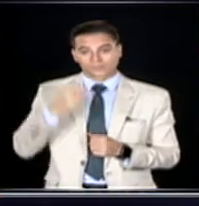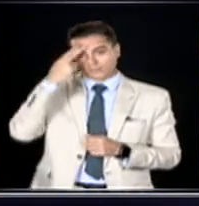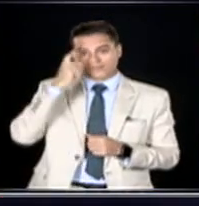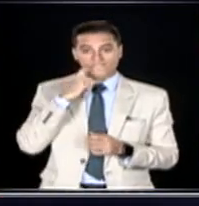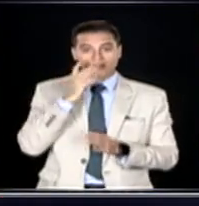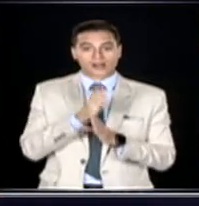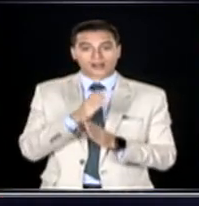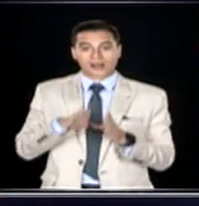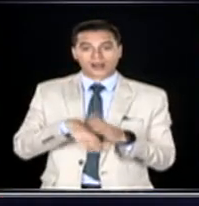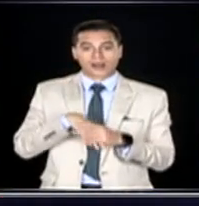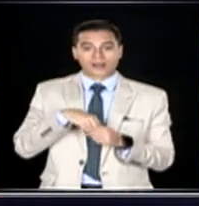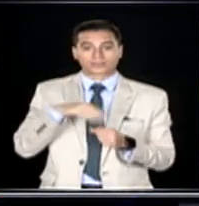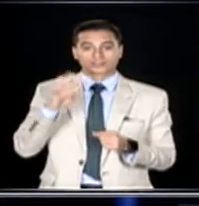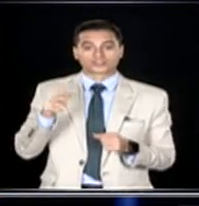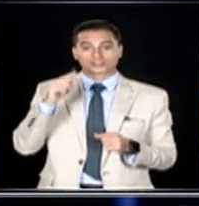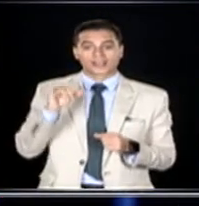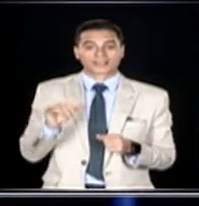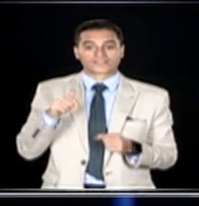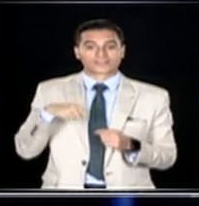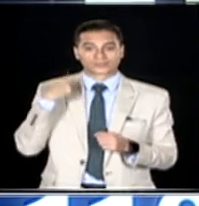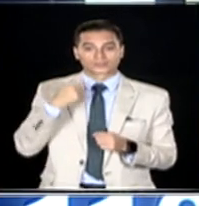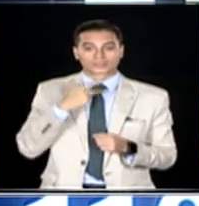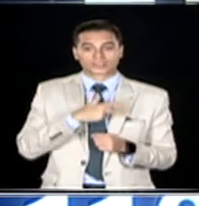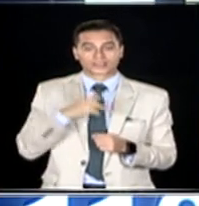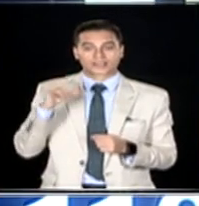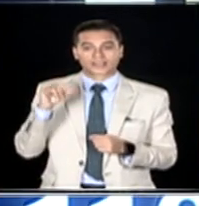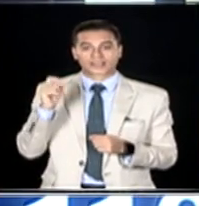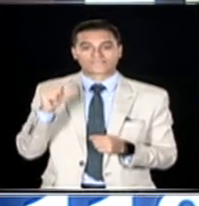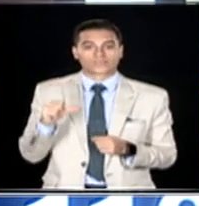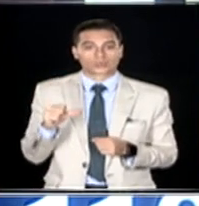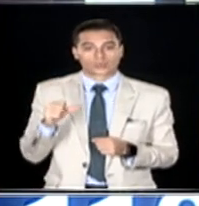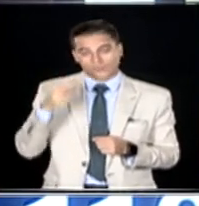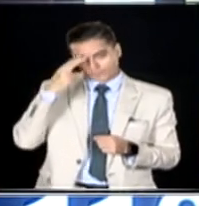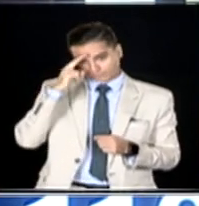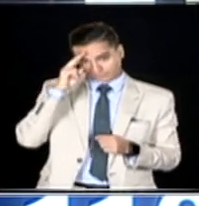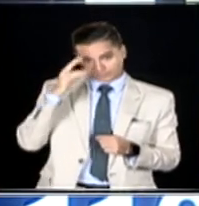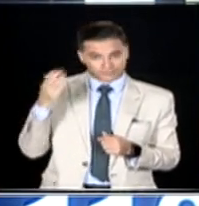من هو الفنان الذي قام بدور شادي في مسلسل ريفو